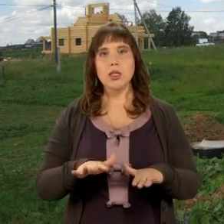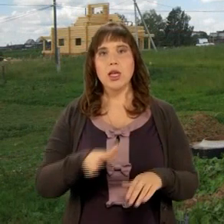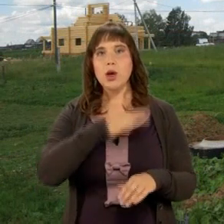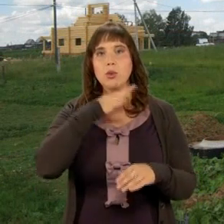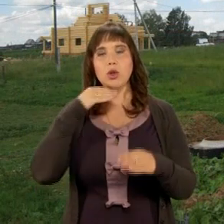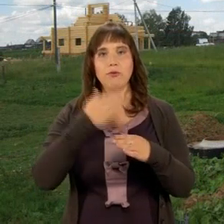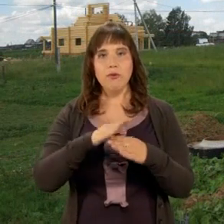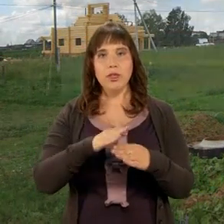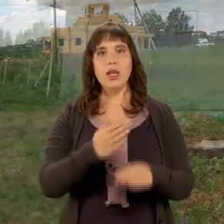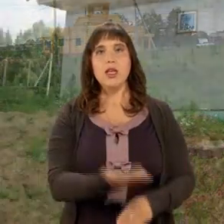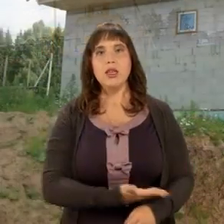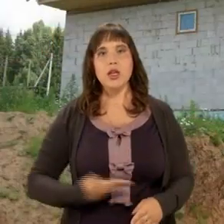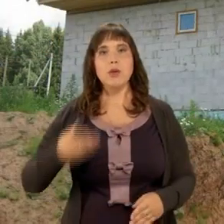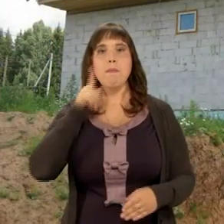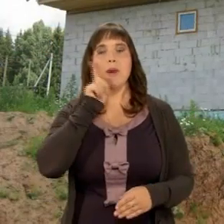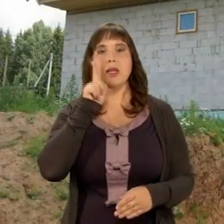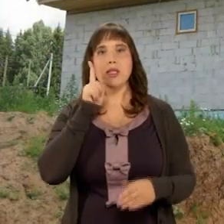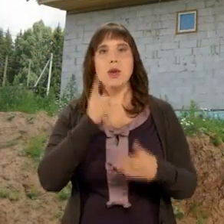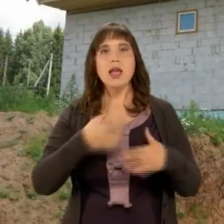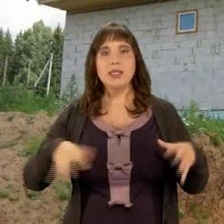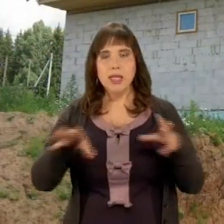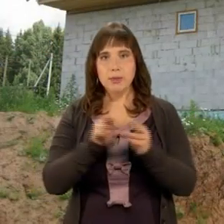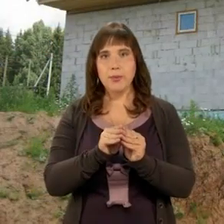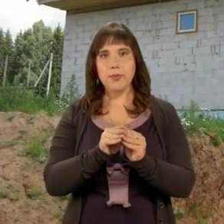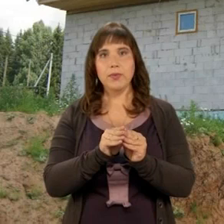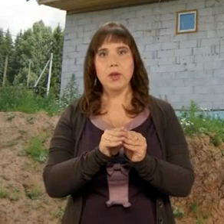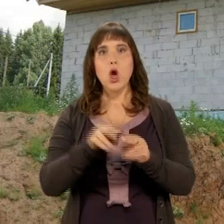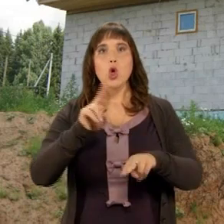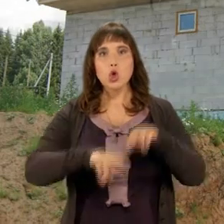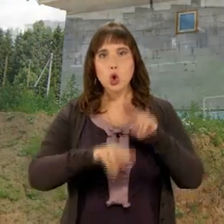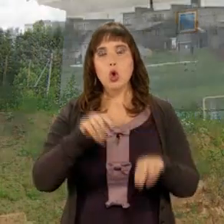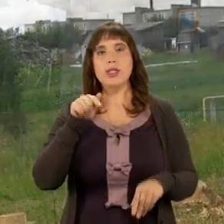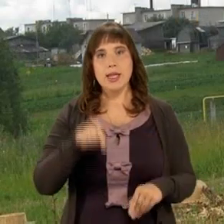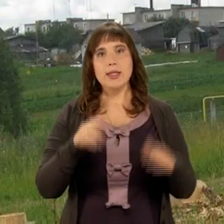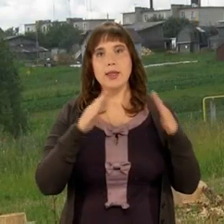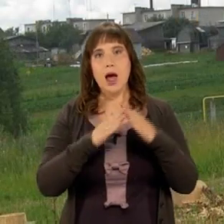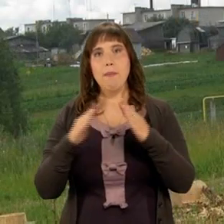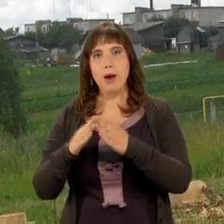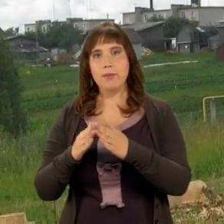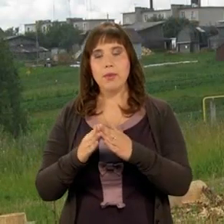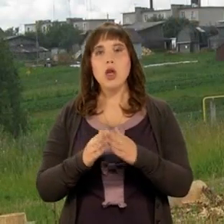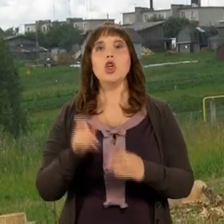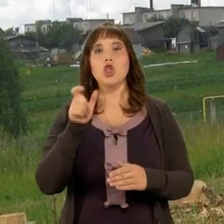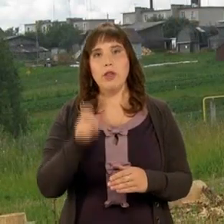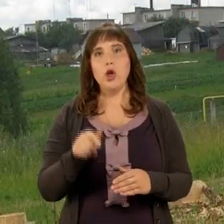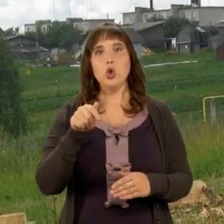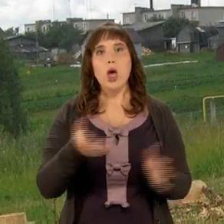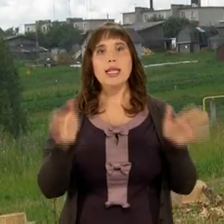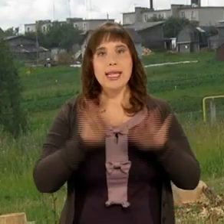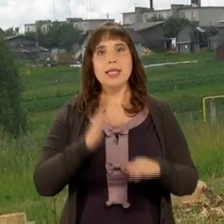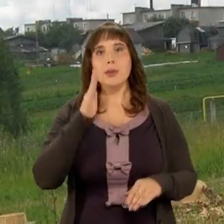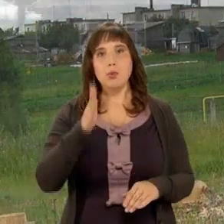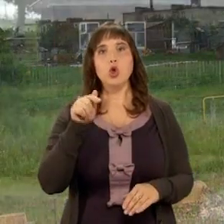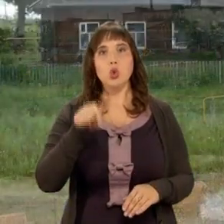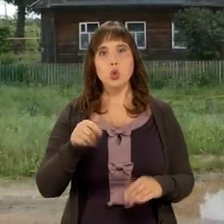многим тут выдали нашим бурмакинским молодым семьям земельные участки, и они строят здесь дома. Это значит, человек вот уже останется, он, значит,